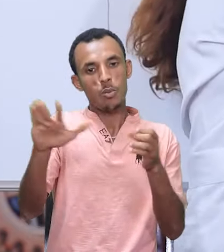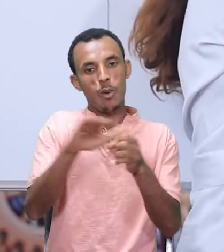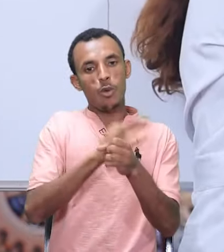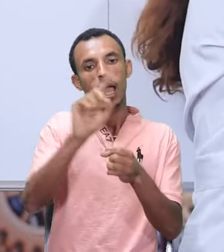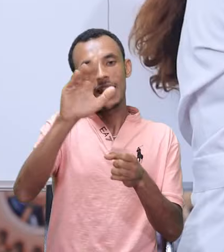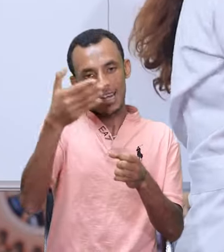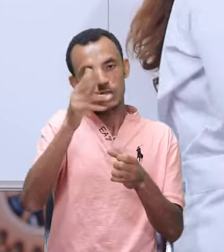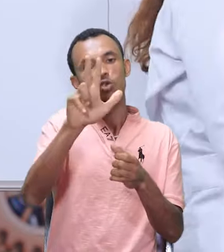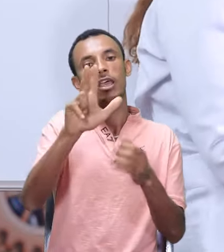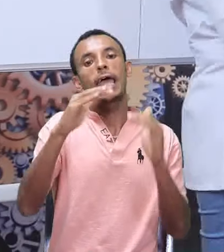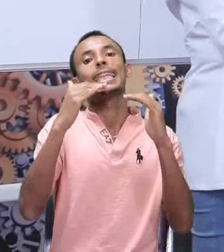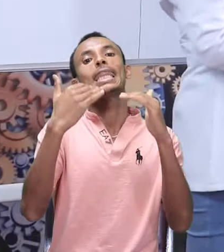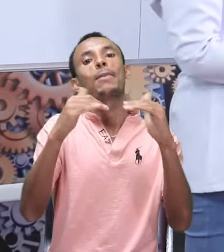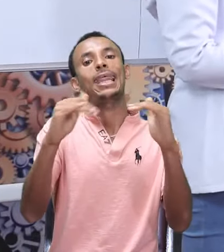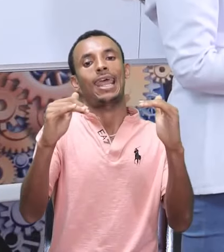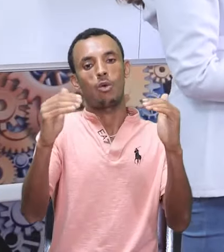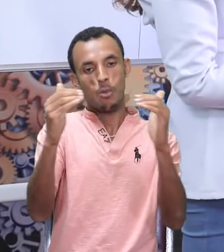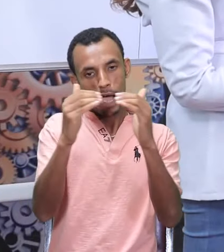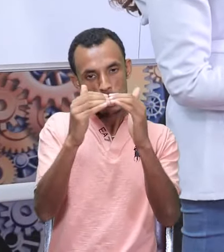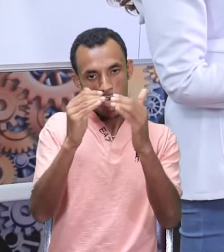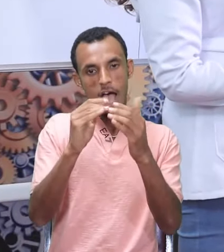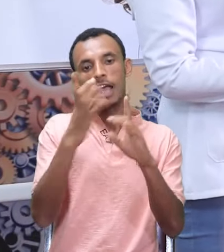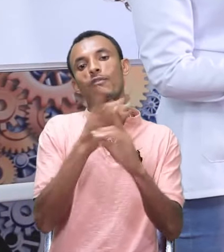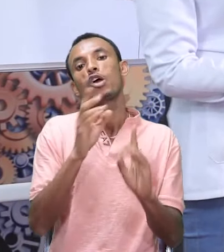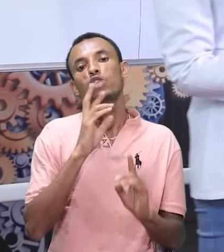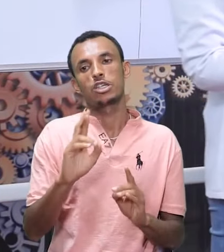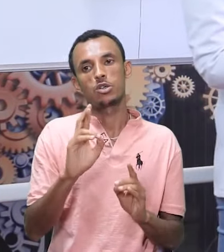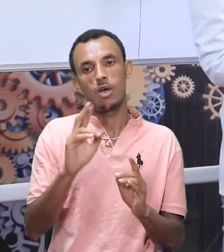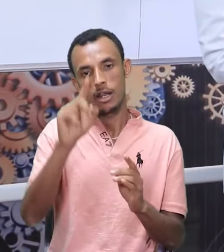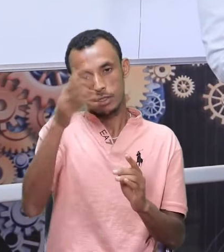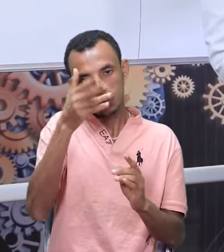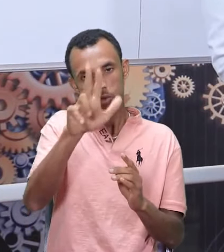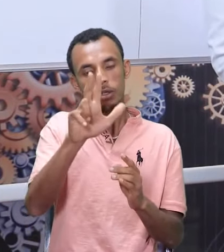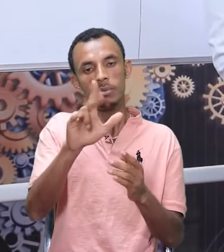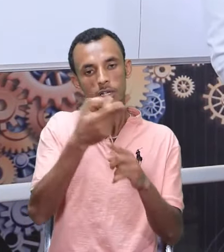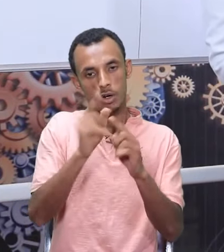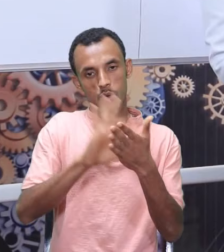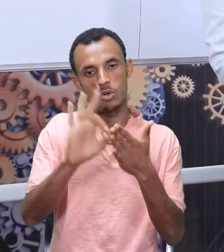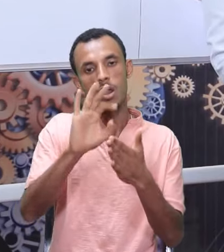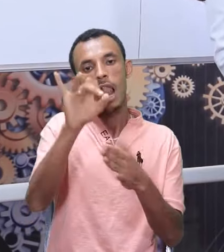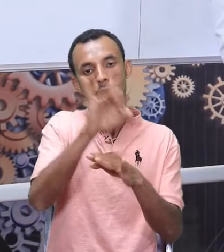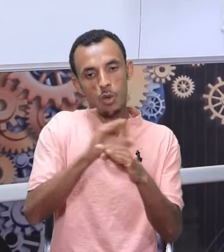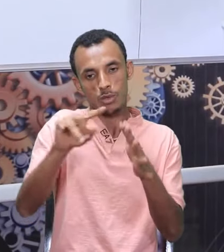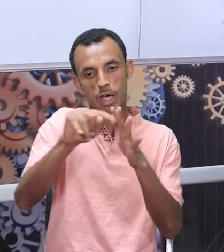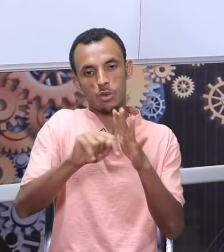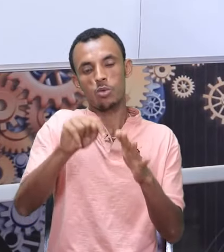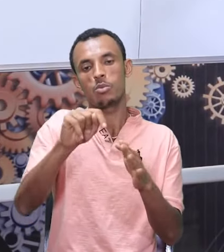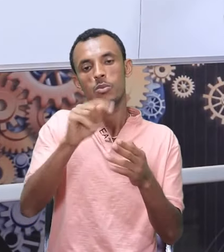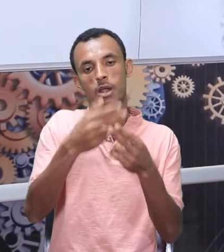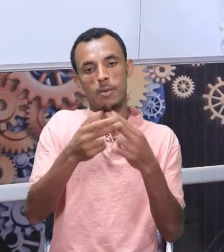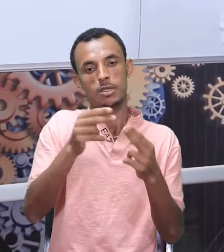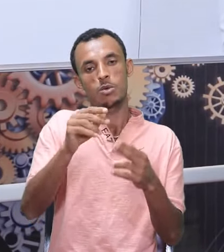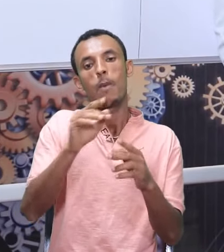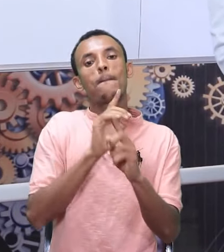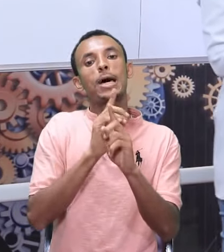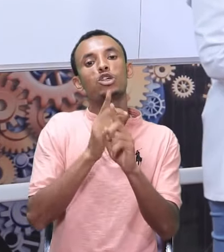ጋር ተመጣጣኝ ክፍልፋዮች ናቸው ለምን 1/3ኛን በተለያዩ ቁጥሮች ለአሉንም ታህቱንም አባዛናቸው የተለያየ መልስ